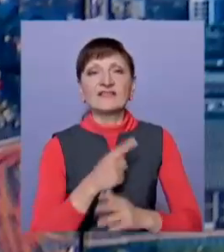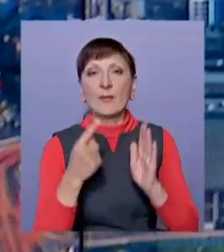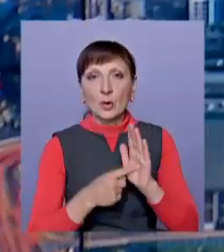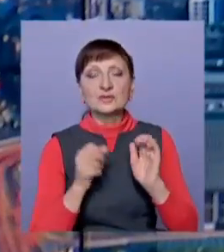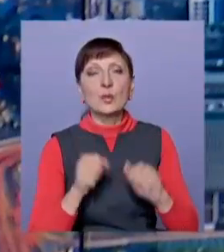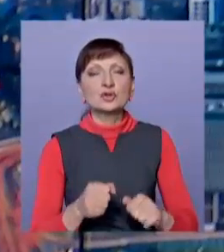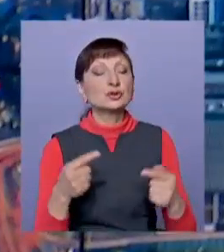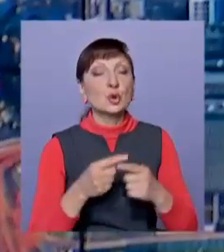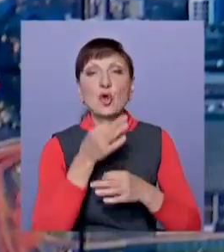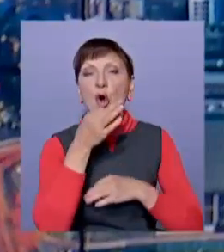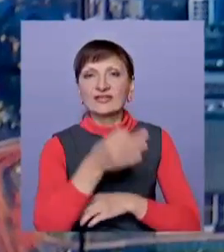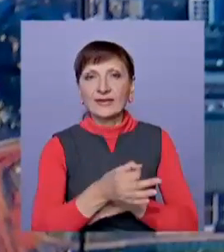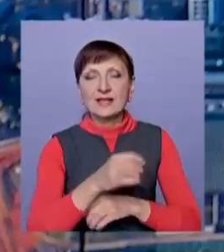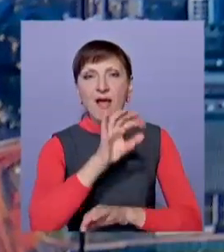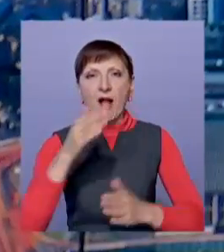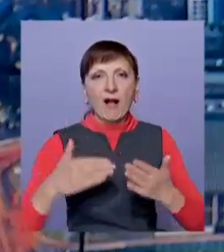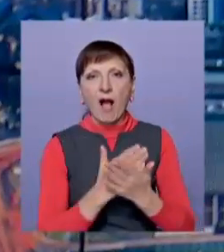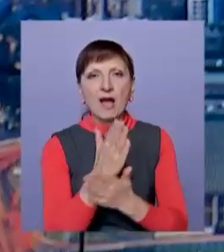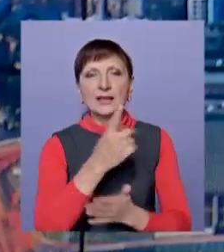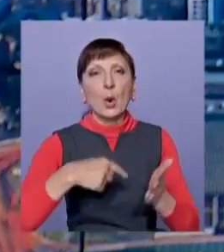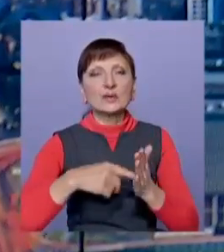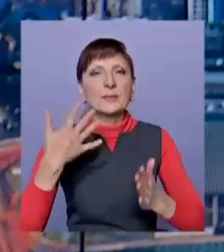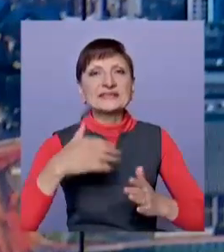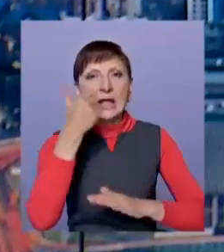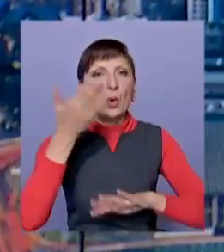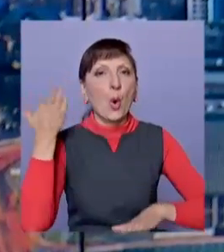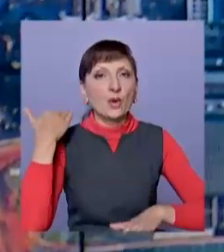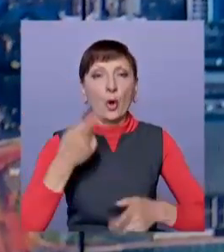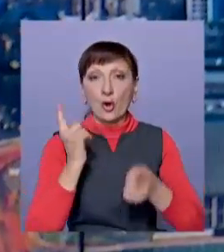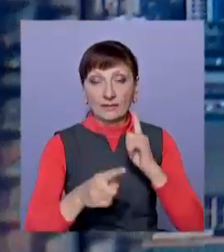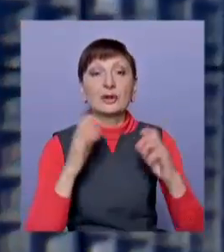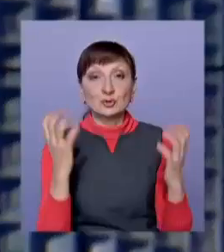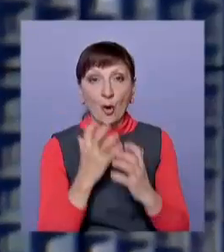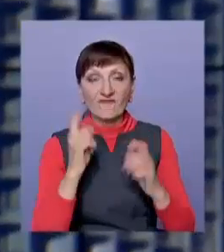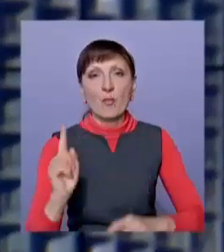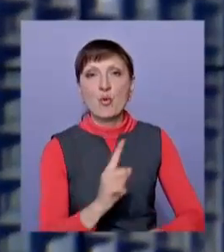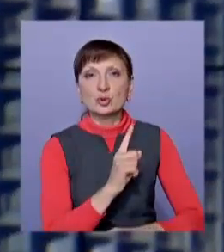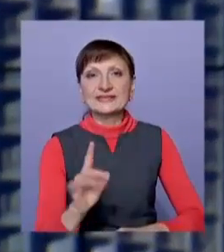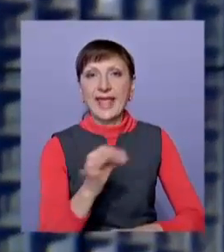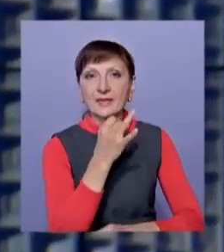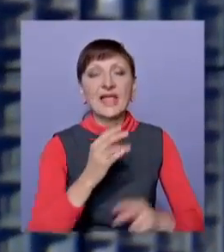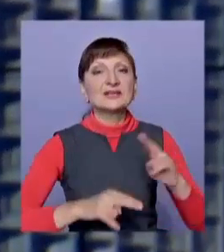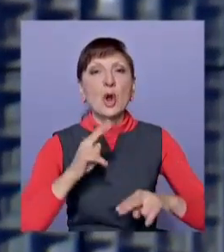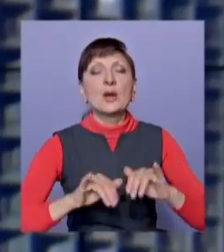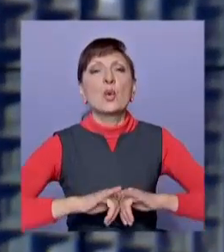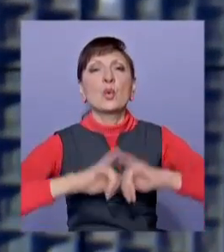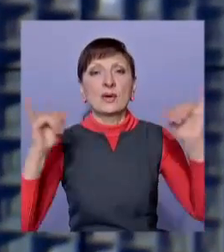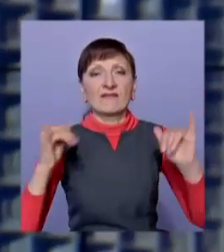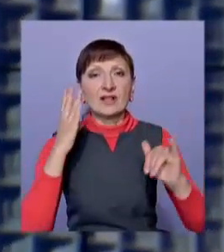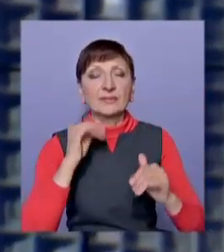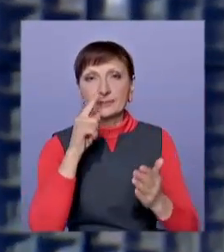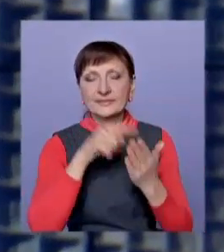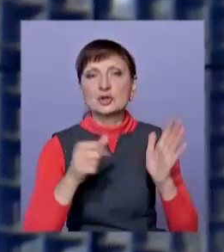может наглядно ответить карта города 50-х годов, оригинал которой сохранился в музее. Строительный бум в Алматы пришелся